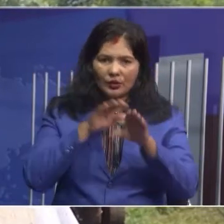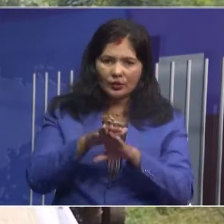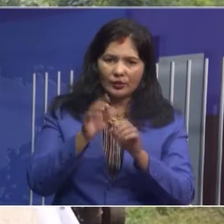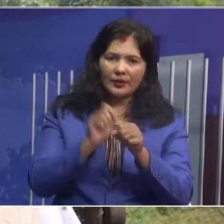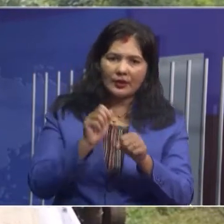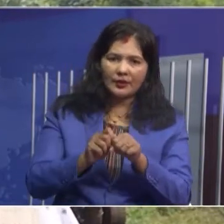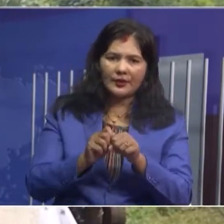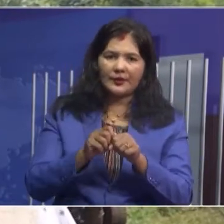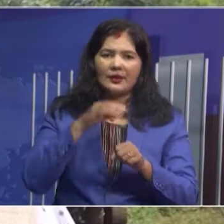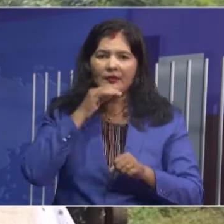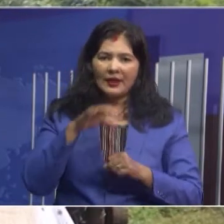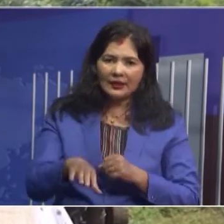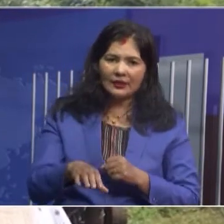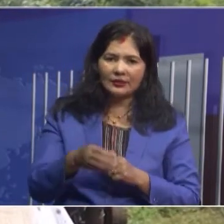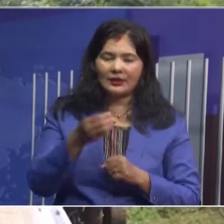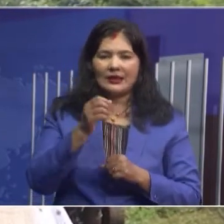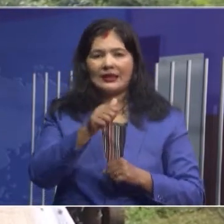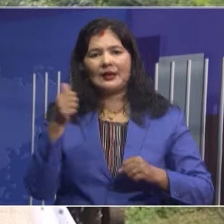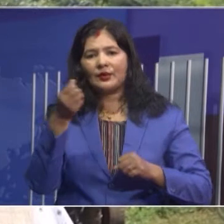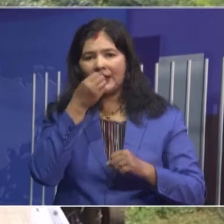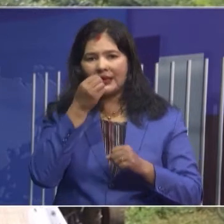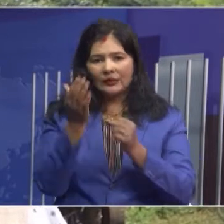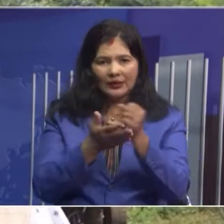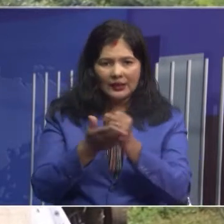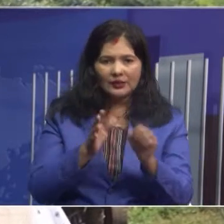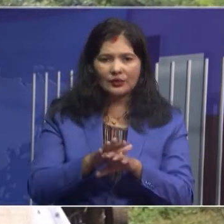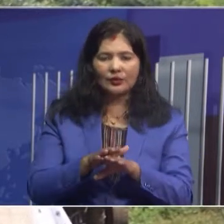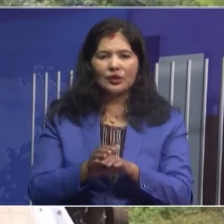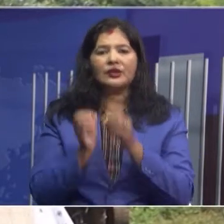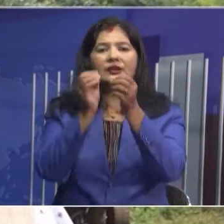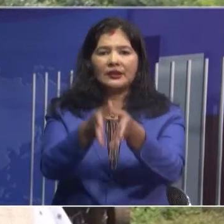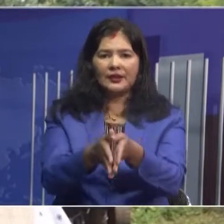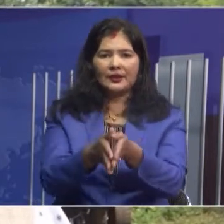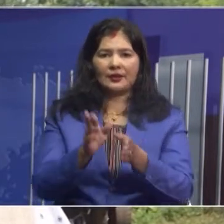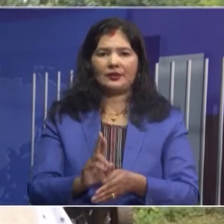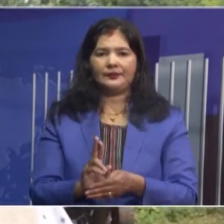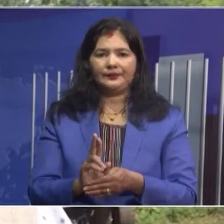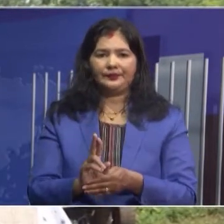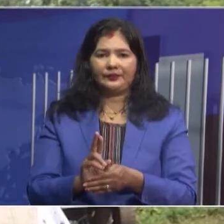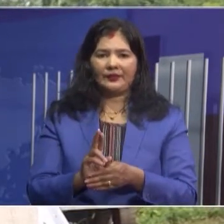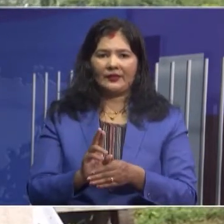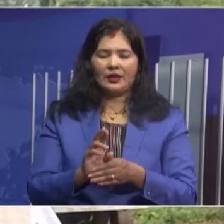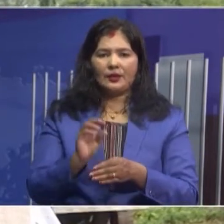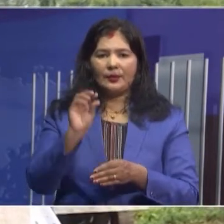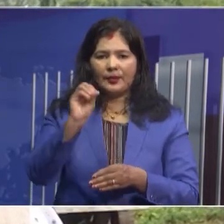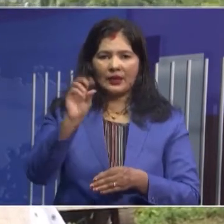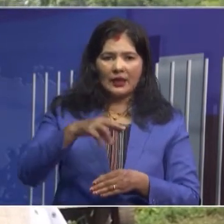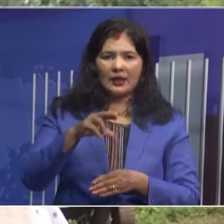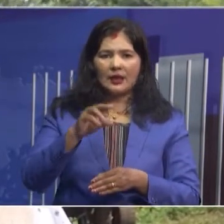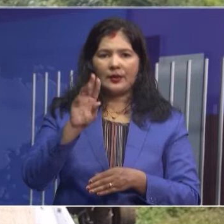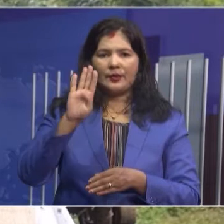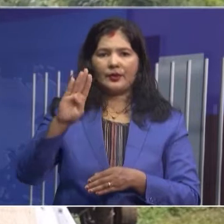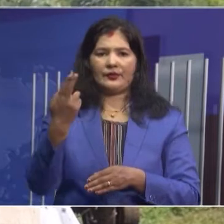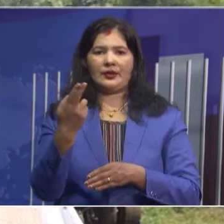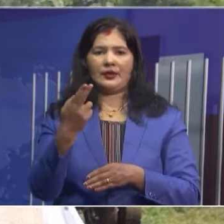उहाँहरूले बाख्राका निम्ति पौष्टिक आहार घाँस डाले घाँसहरू के हो त्यो उपलब्ध गराउने र प्राविधिकहरू उपलब्ध गराउने